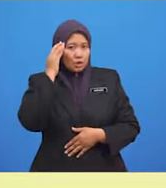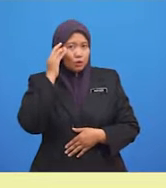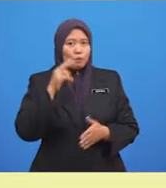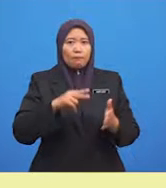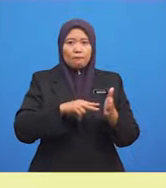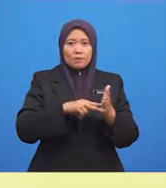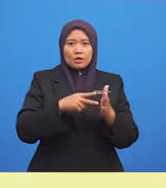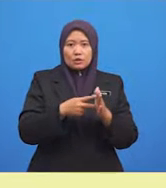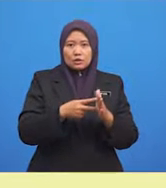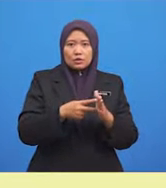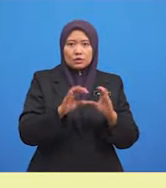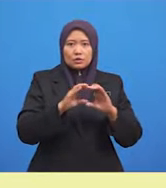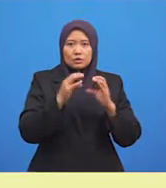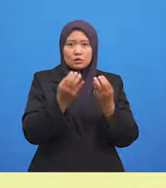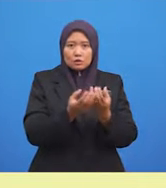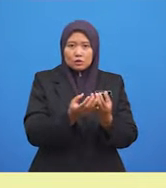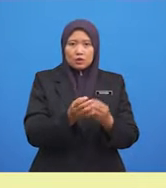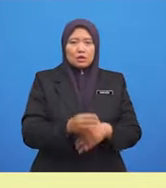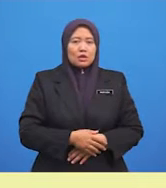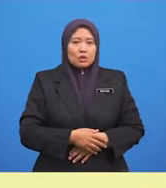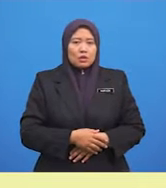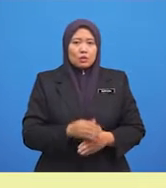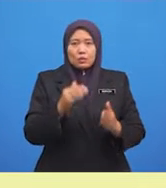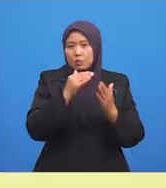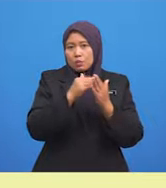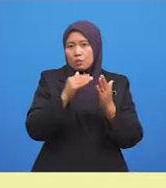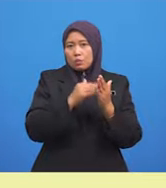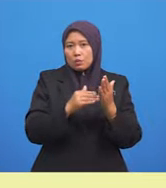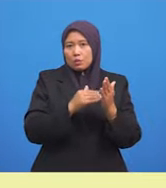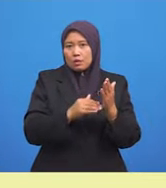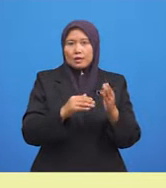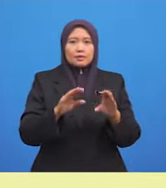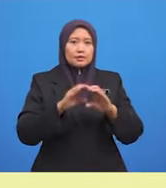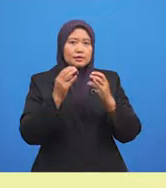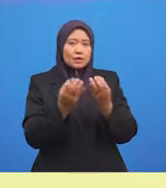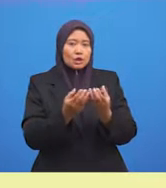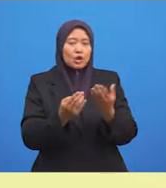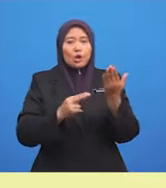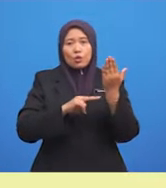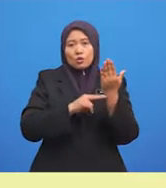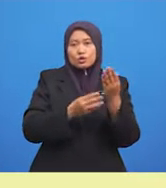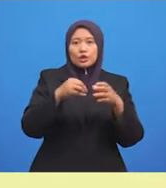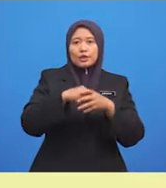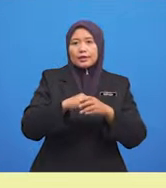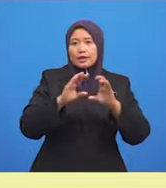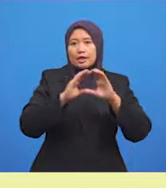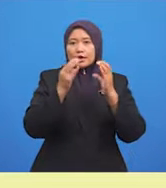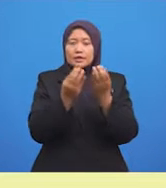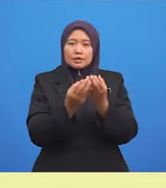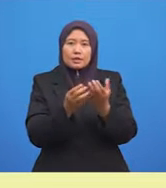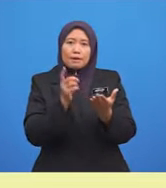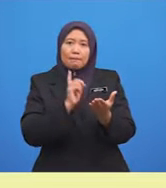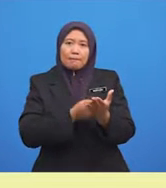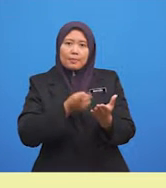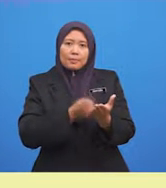kemahiran dalam maksud set, menghuraikan set, unsur dalam suatu set, bilangan